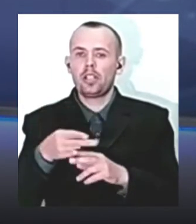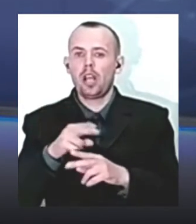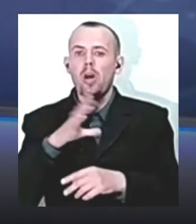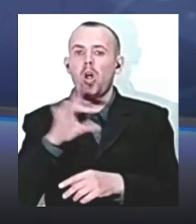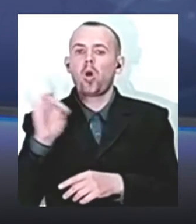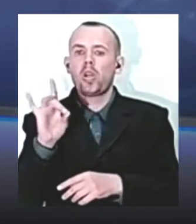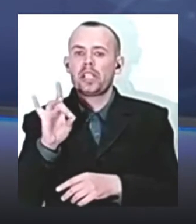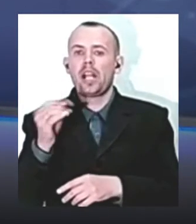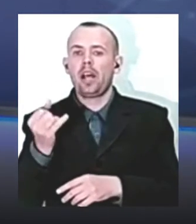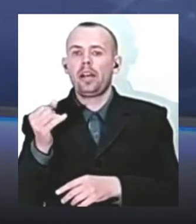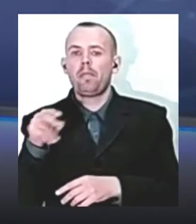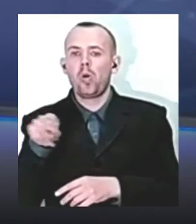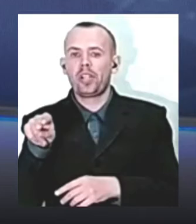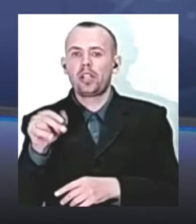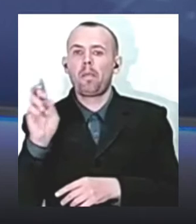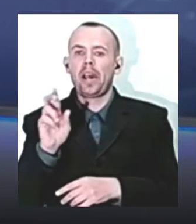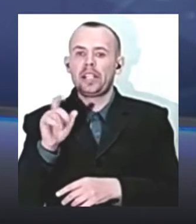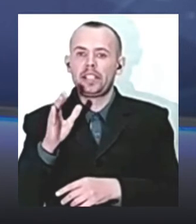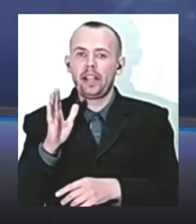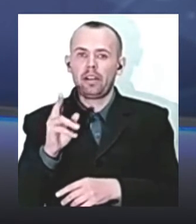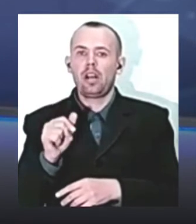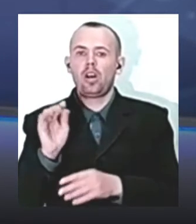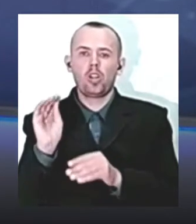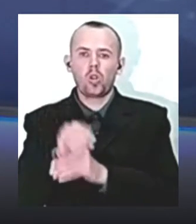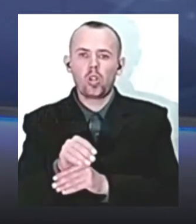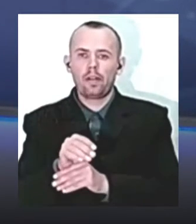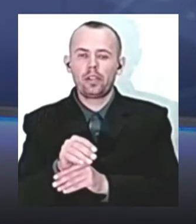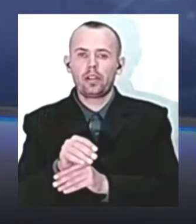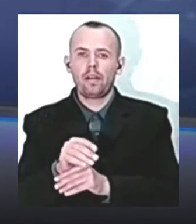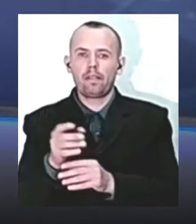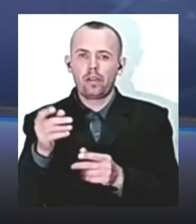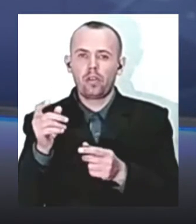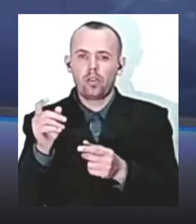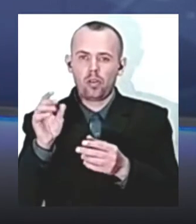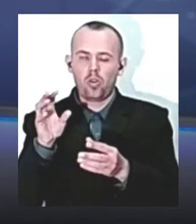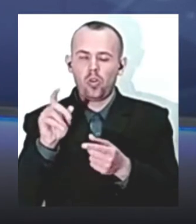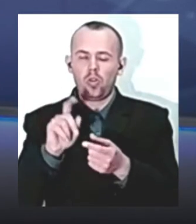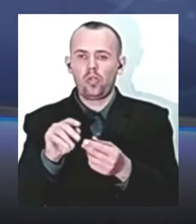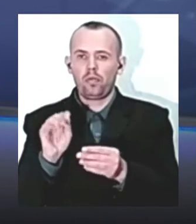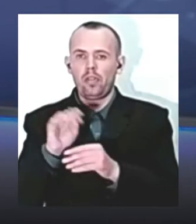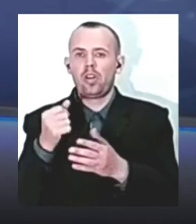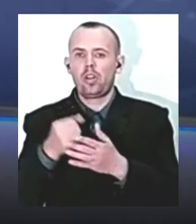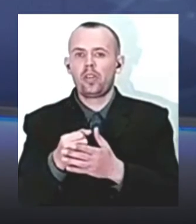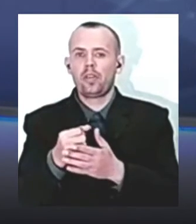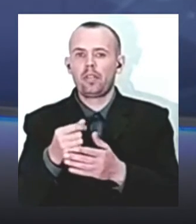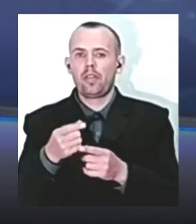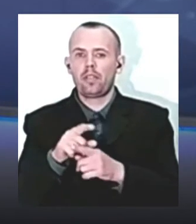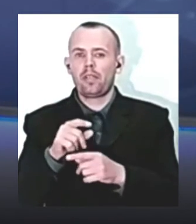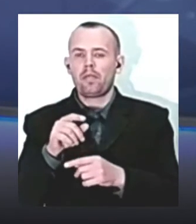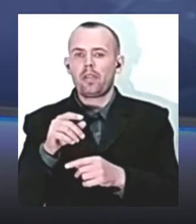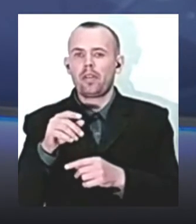Подільська, Березівка додатково включена, також в Доброславі Лиманський район лікарня,